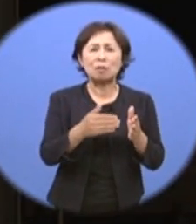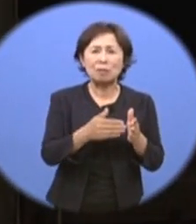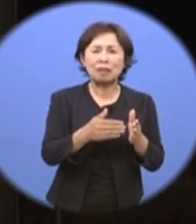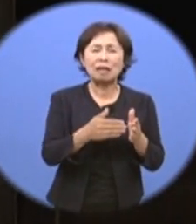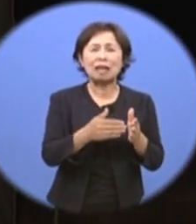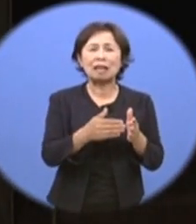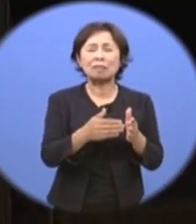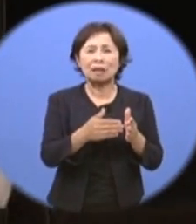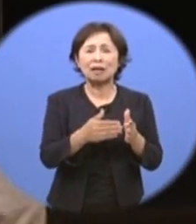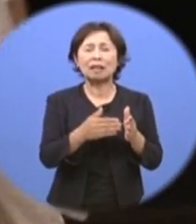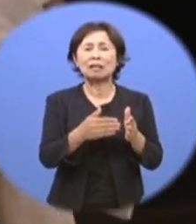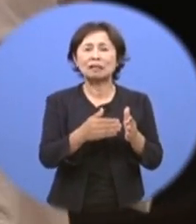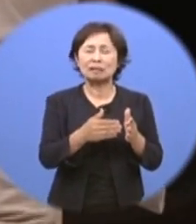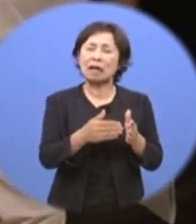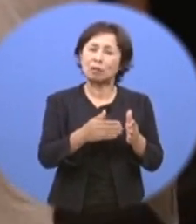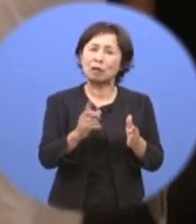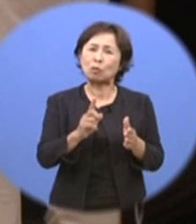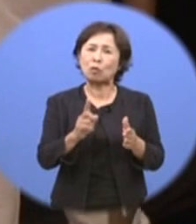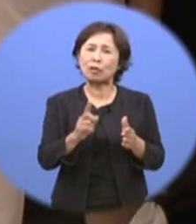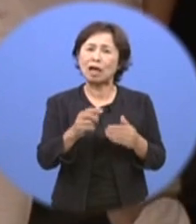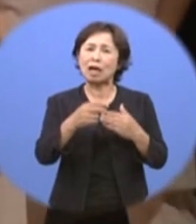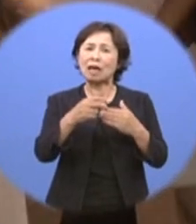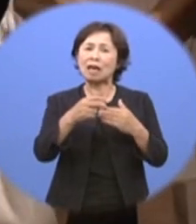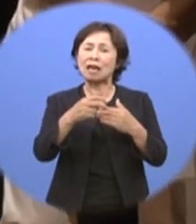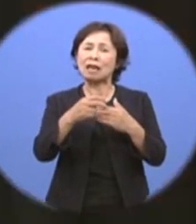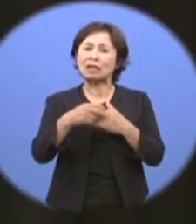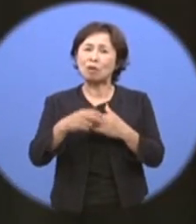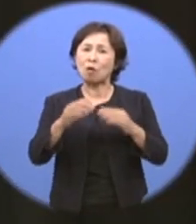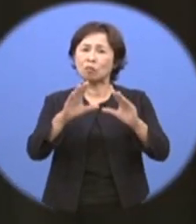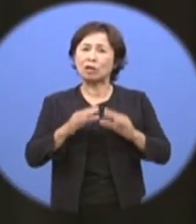ようにとアドバイスされました。